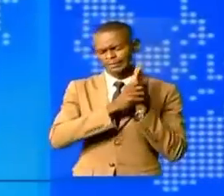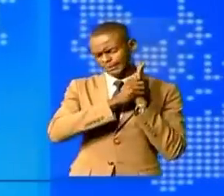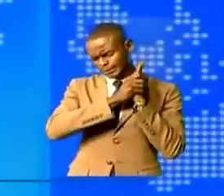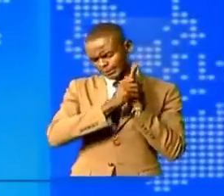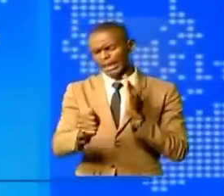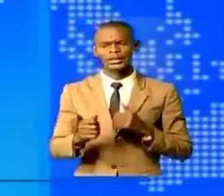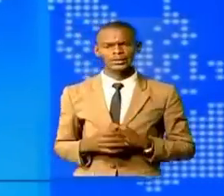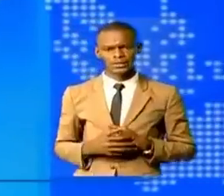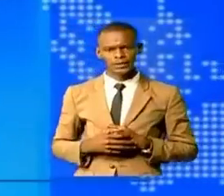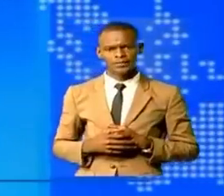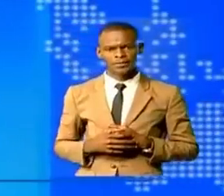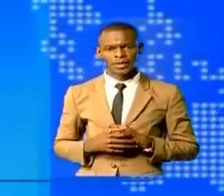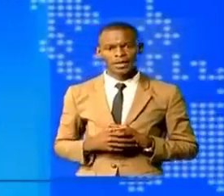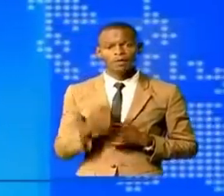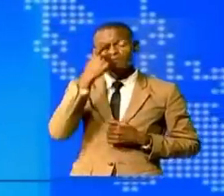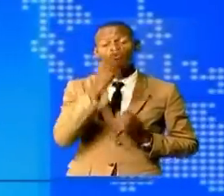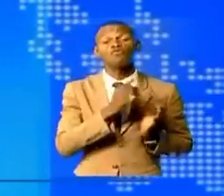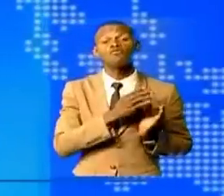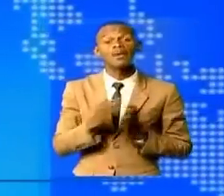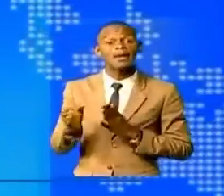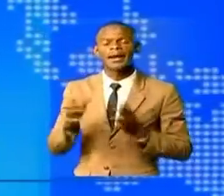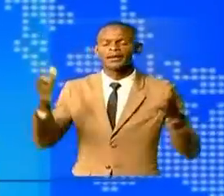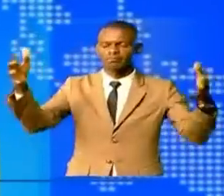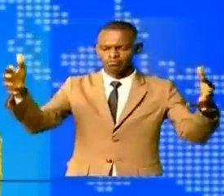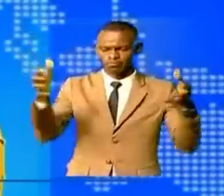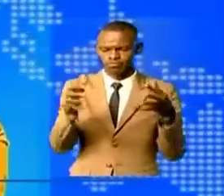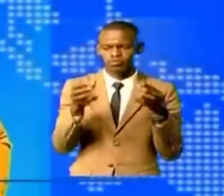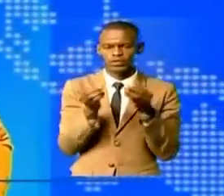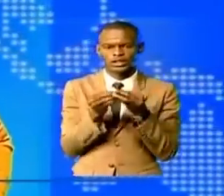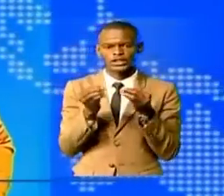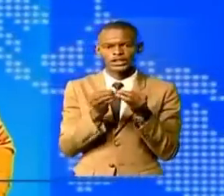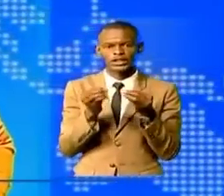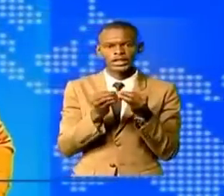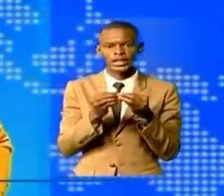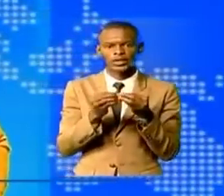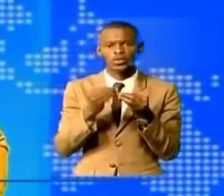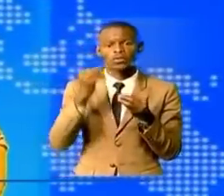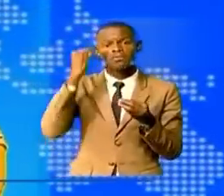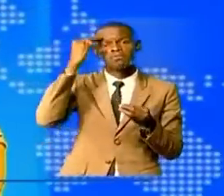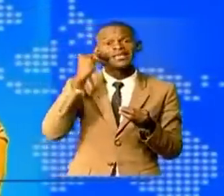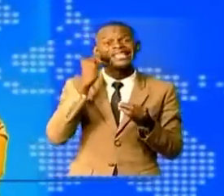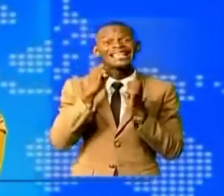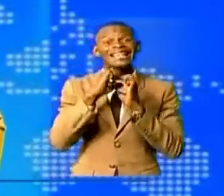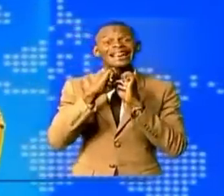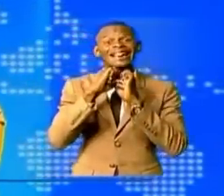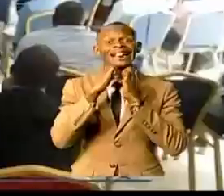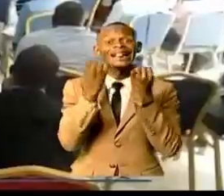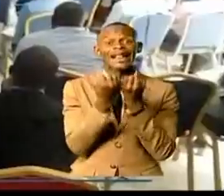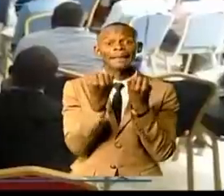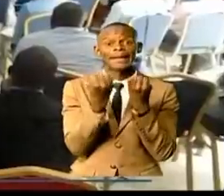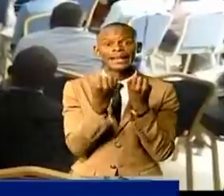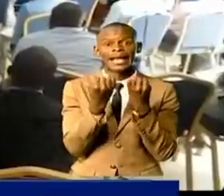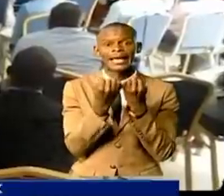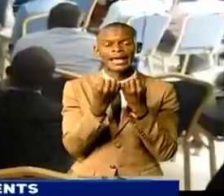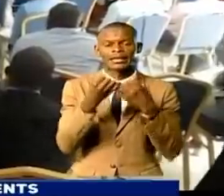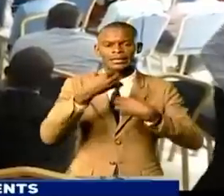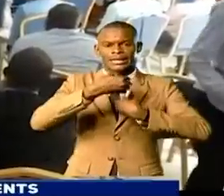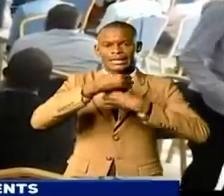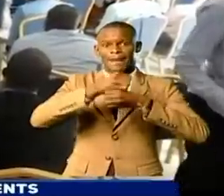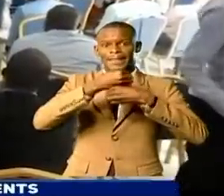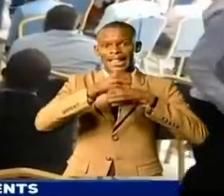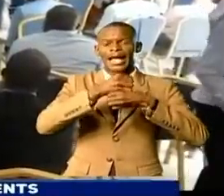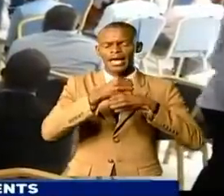participation du ministère de l'Entrepreneuriat, Petite et Moyenne Entreprise. Mireille Ndeki, Silouvundi, reportage.